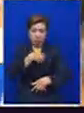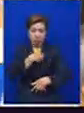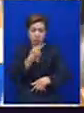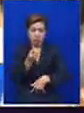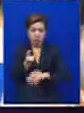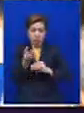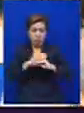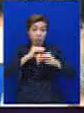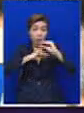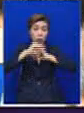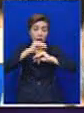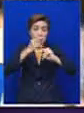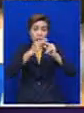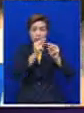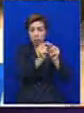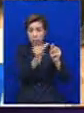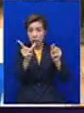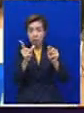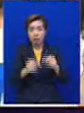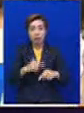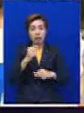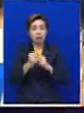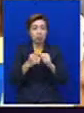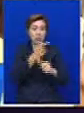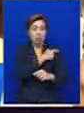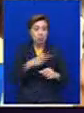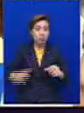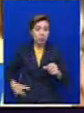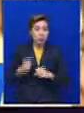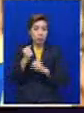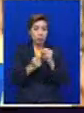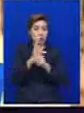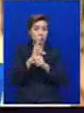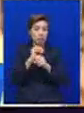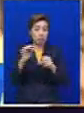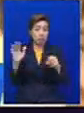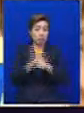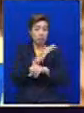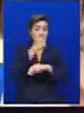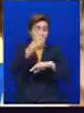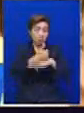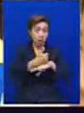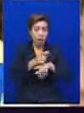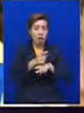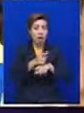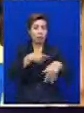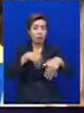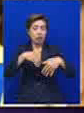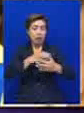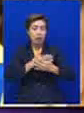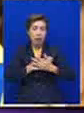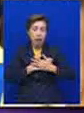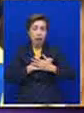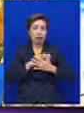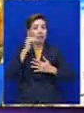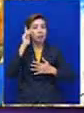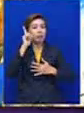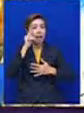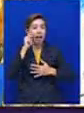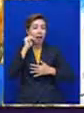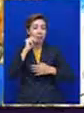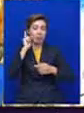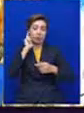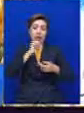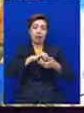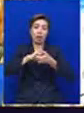งการนะคะจากเดิม70ปีครองราชประชารัฐรวมใจพักรักน้ำตามรอยพ่อเป็น70ปีครองราชประชารัฐรวมใ